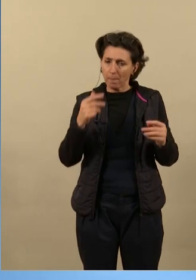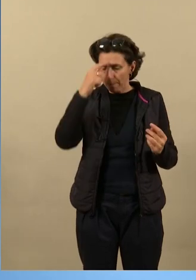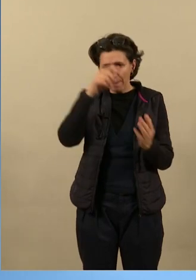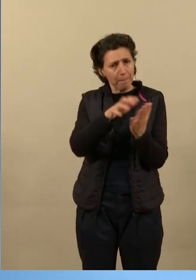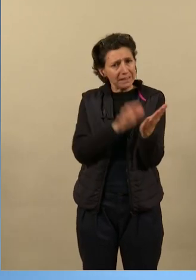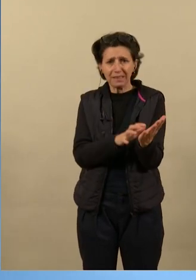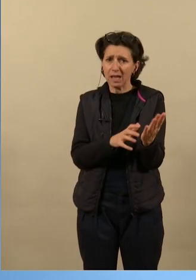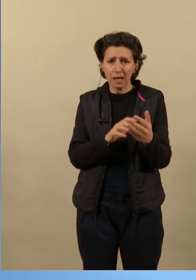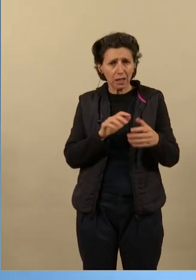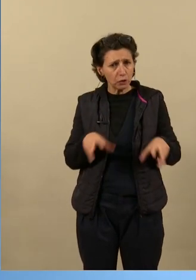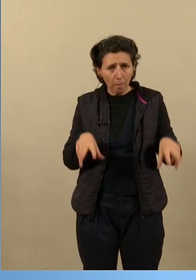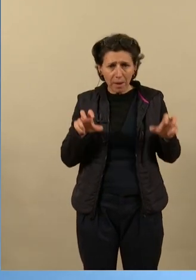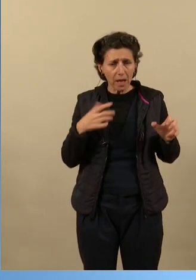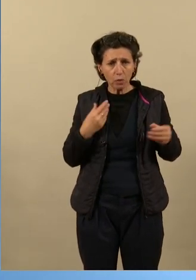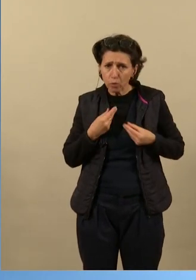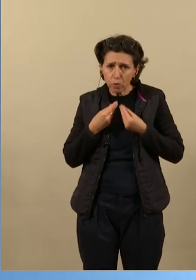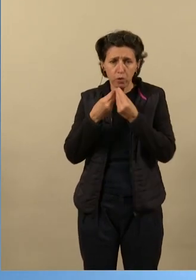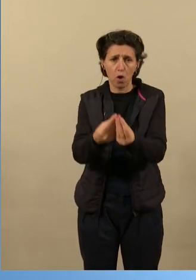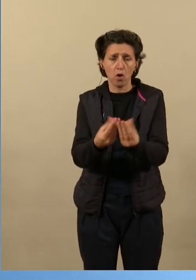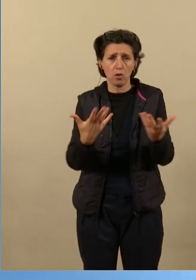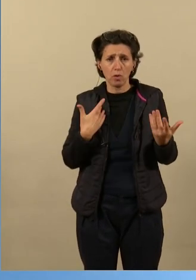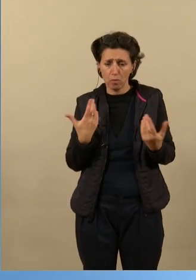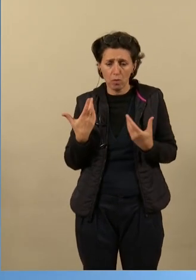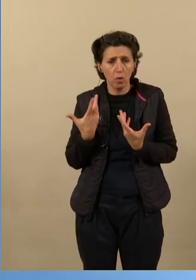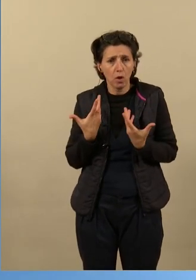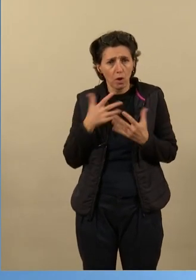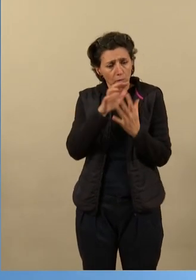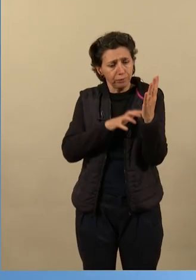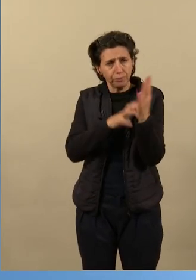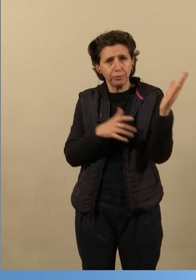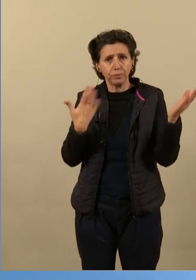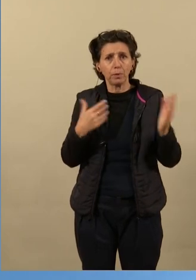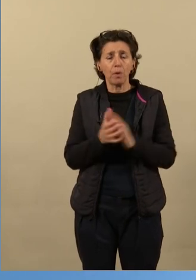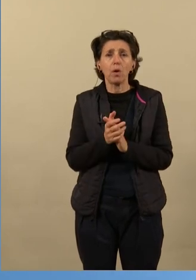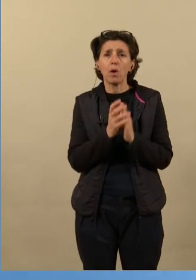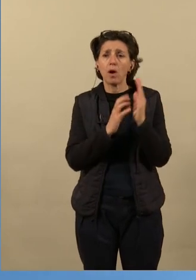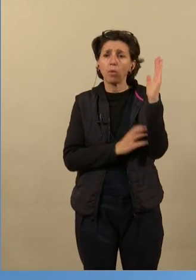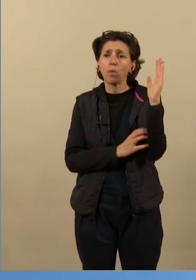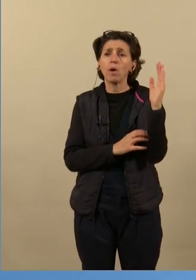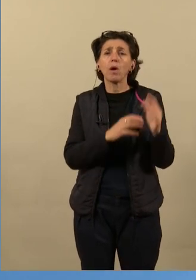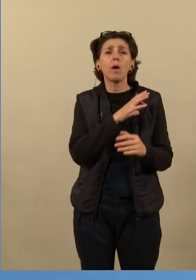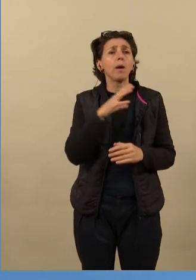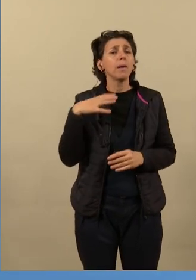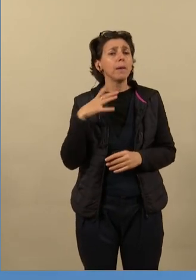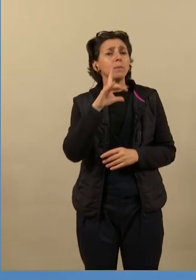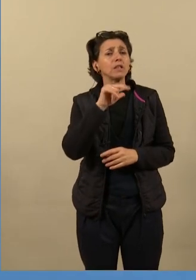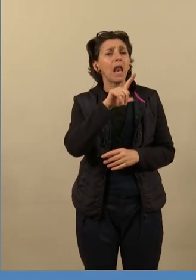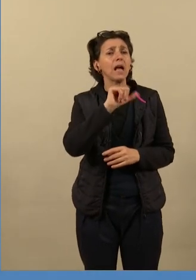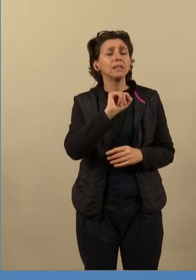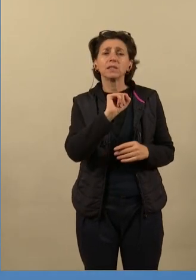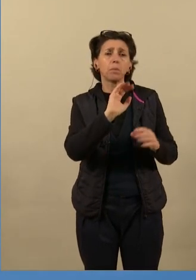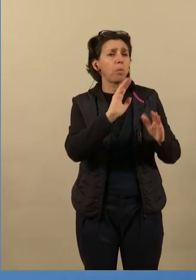est un message de paix et il y a rien d'autre à voir dans ce vœux donc nous rejetons l'amendement proposé par amie Chalas qui